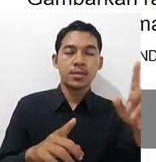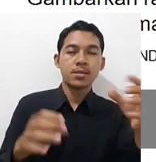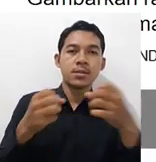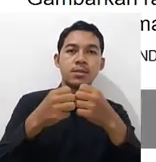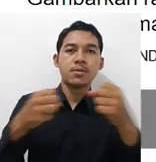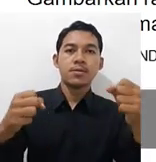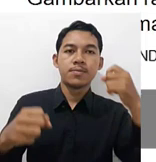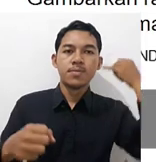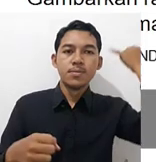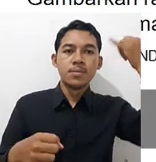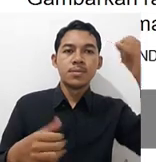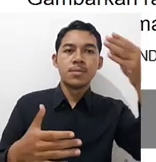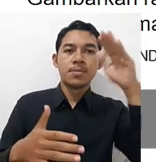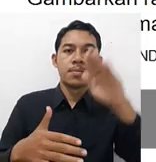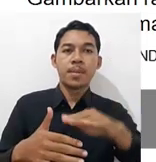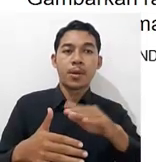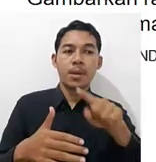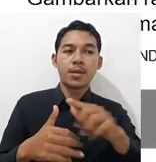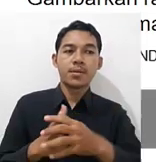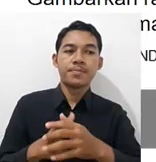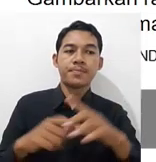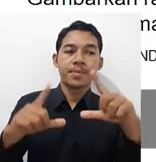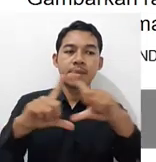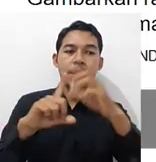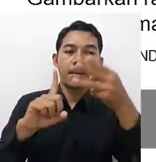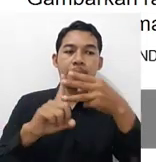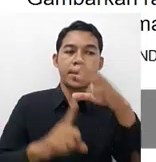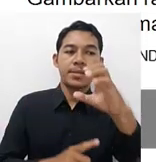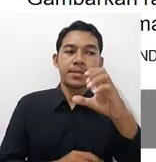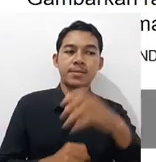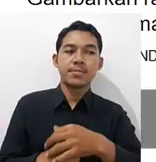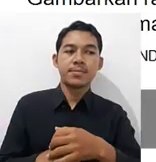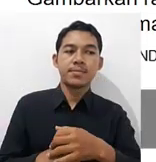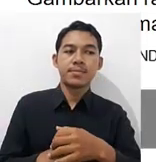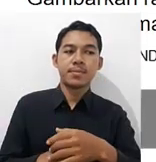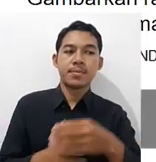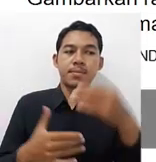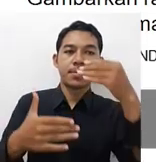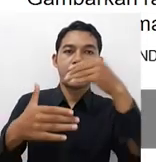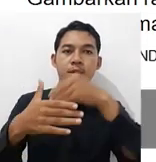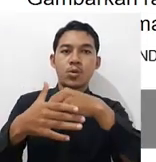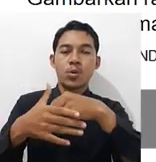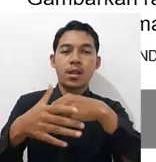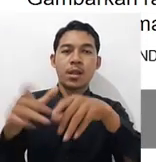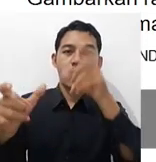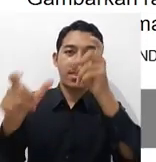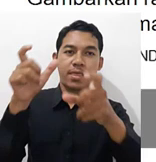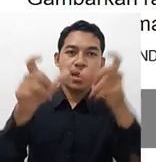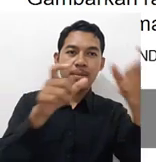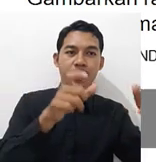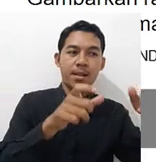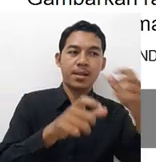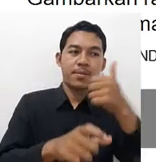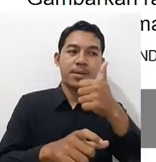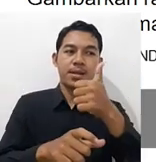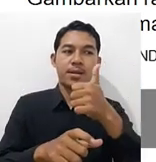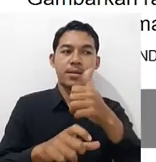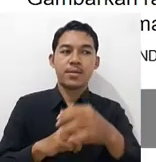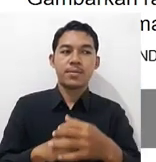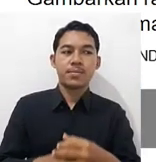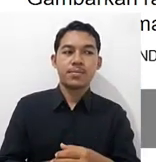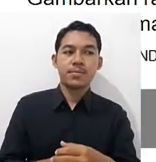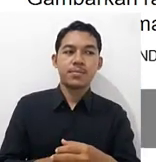berarti ada A, B, dan C. Ini tinggal dimasukin tabel kebenarannya ya, dibuat tabel